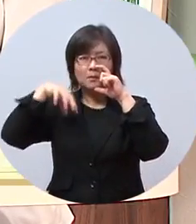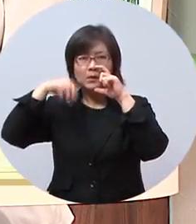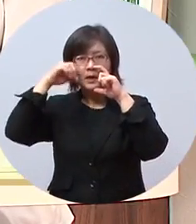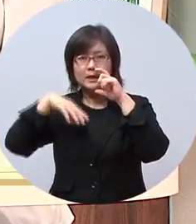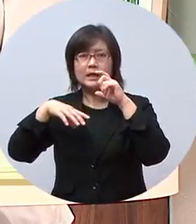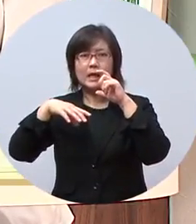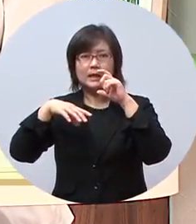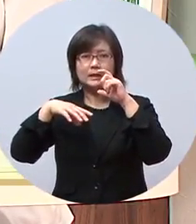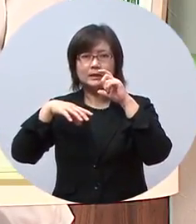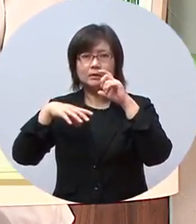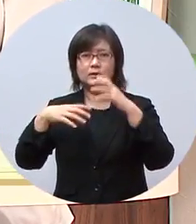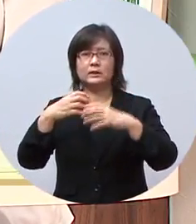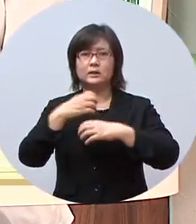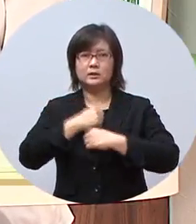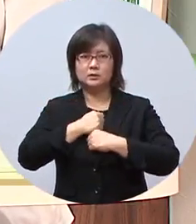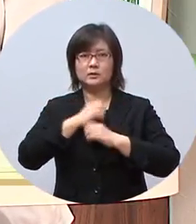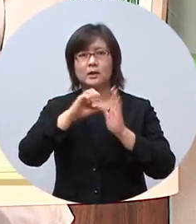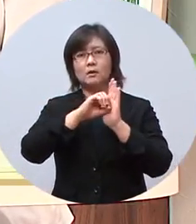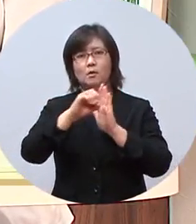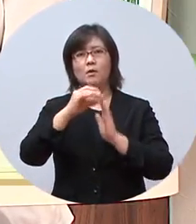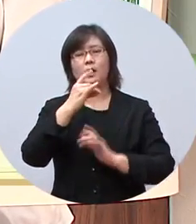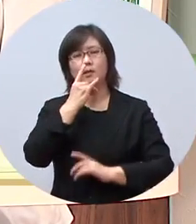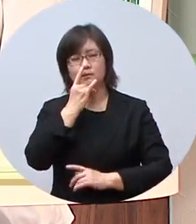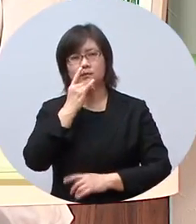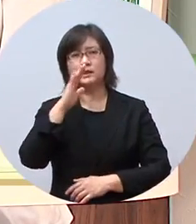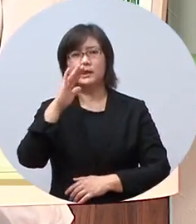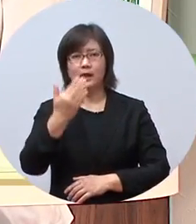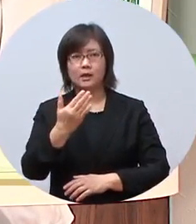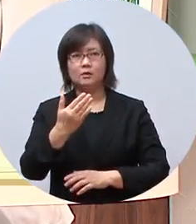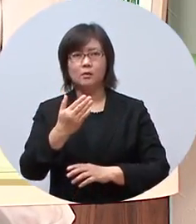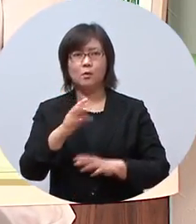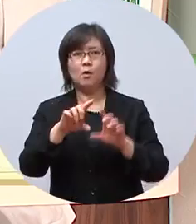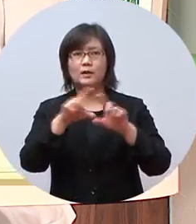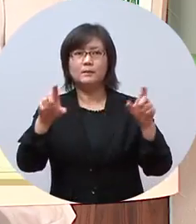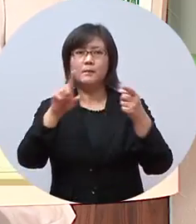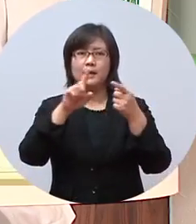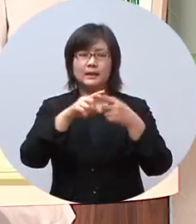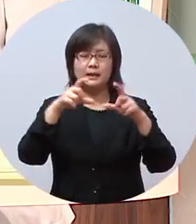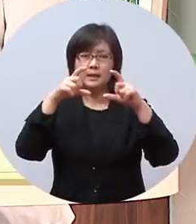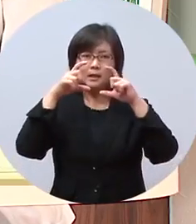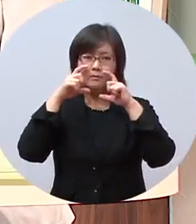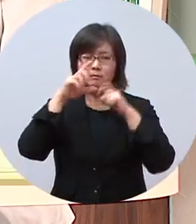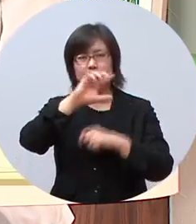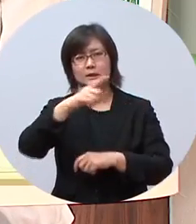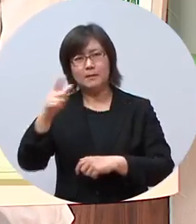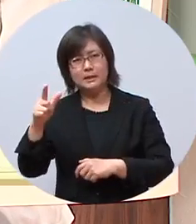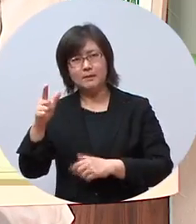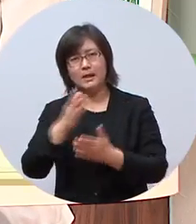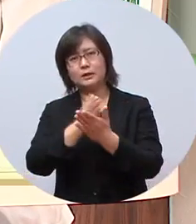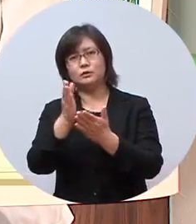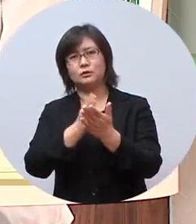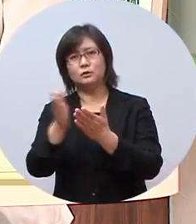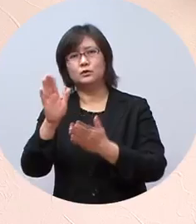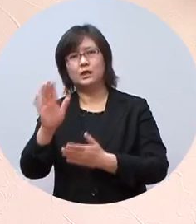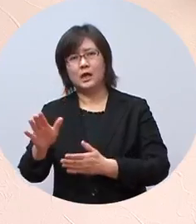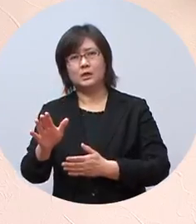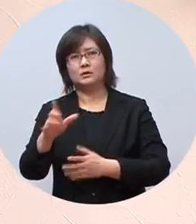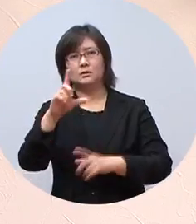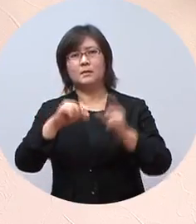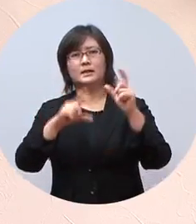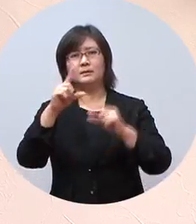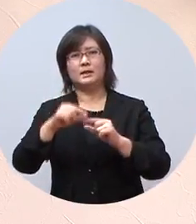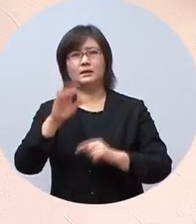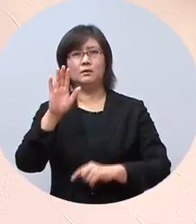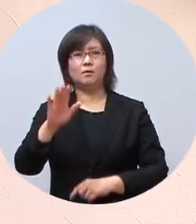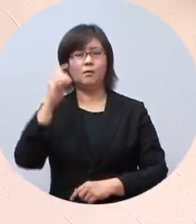果が期待できますが、一般的なマスクには様々なものがあり、効果はまちまちだと考えられます。 や